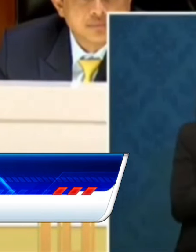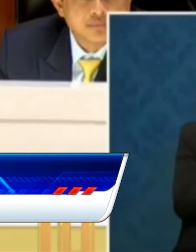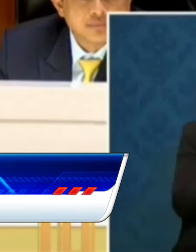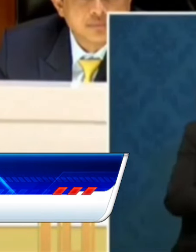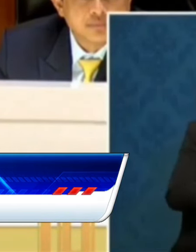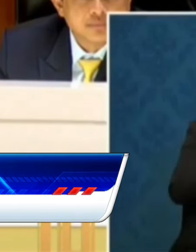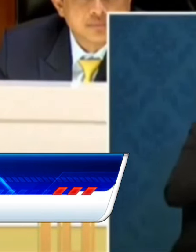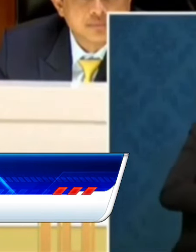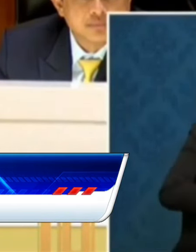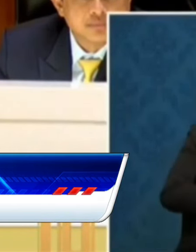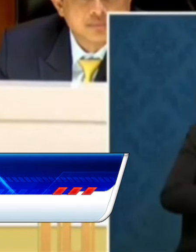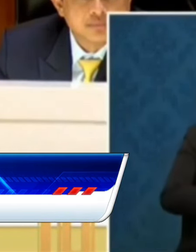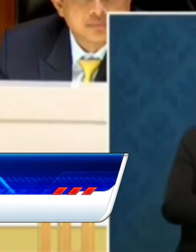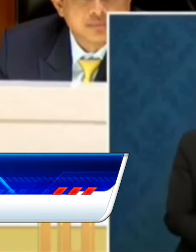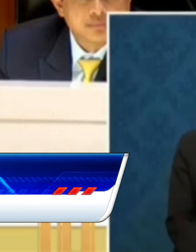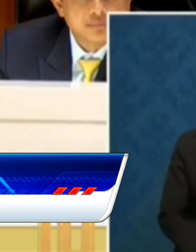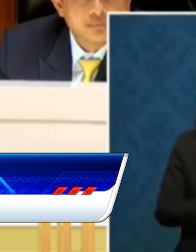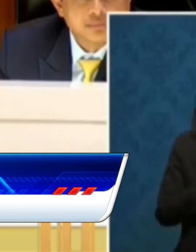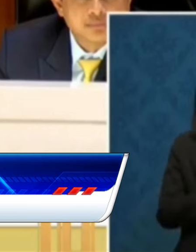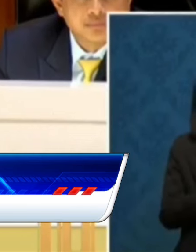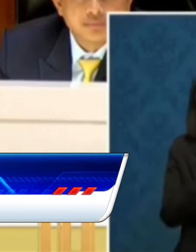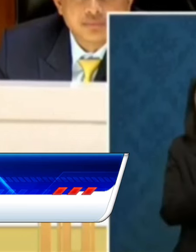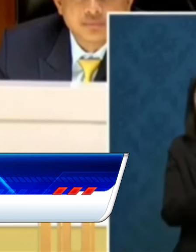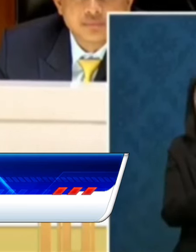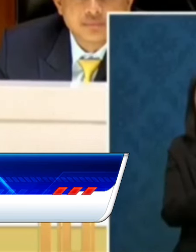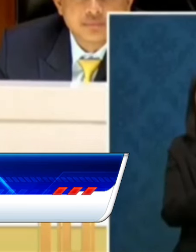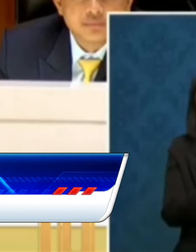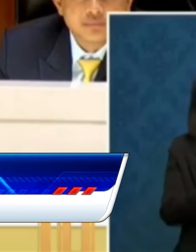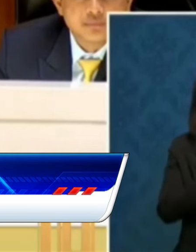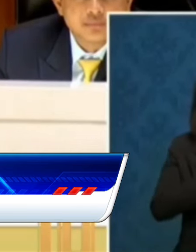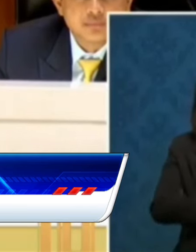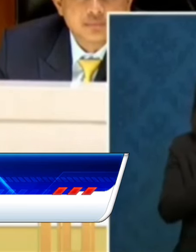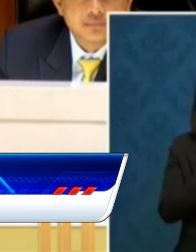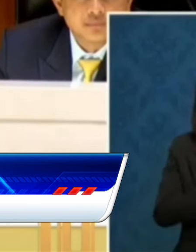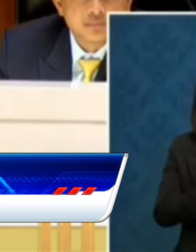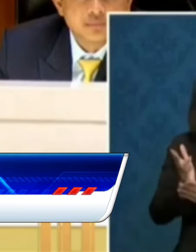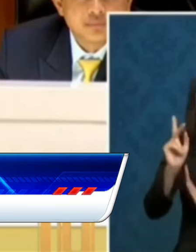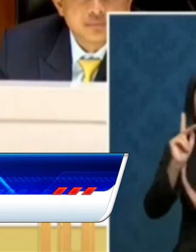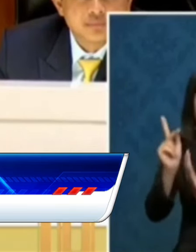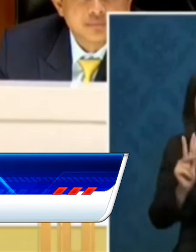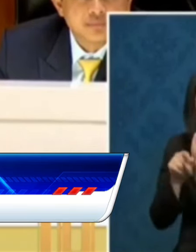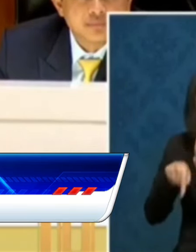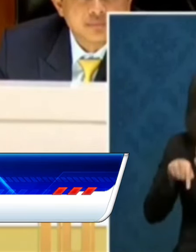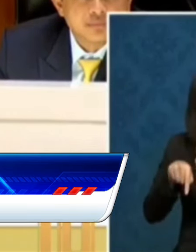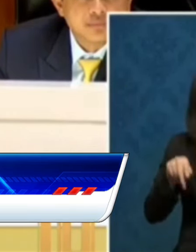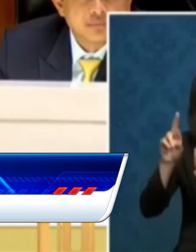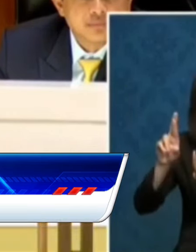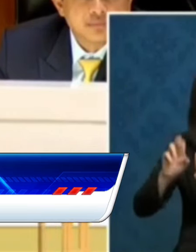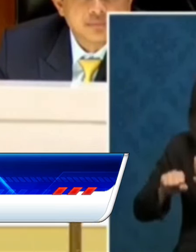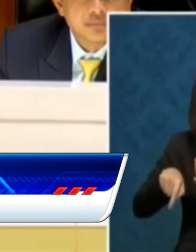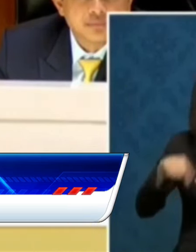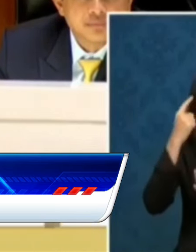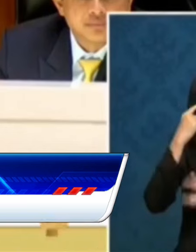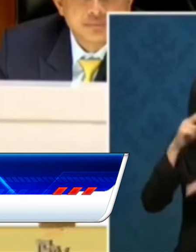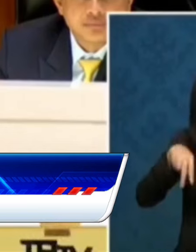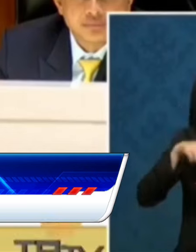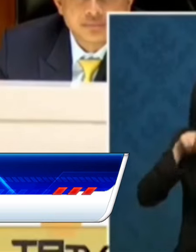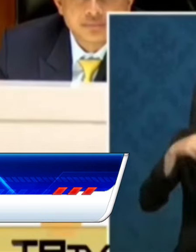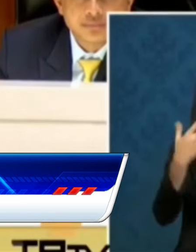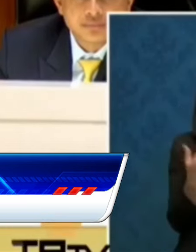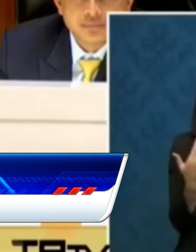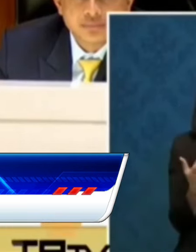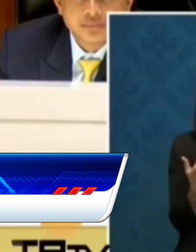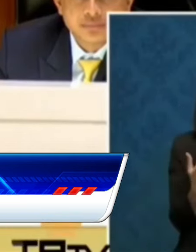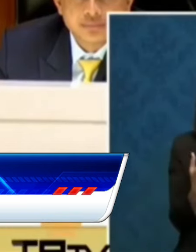างเพราะการกระทำเช่นนั้นจะทำให้ฝ่ายนิติบัญญัติไม่สามารถตรวจสอบการใช้เ